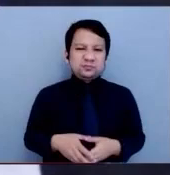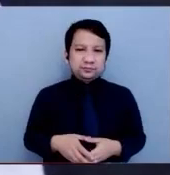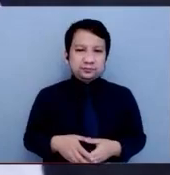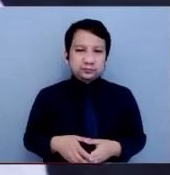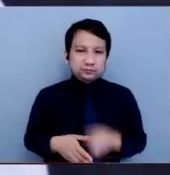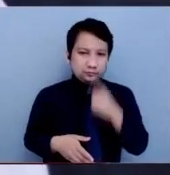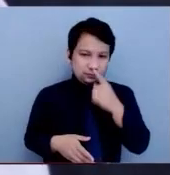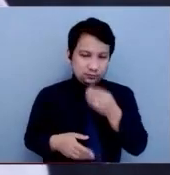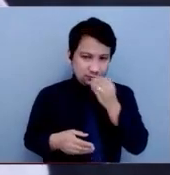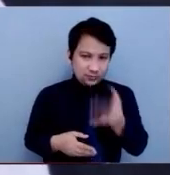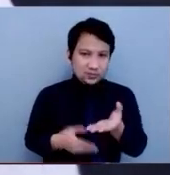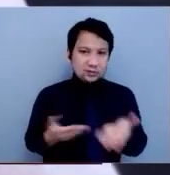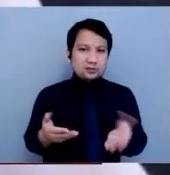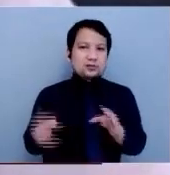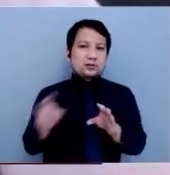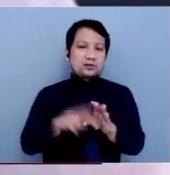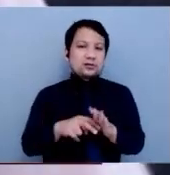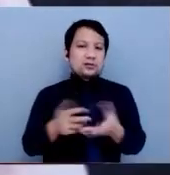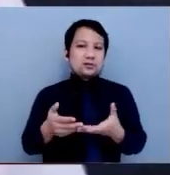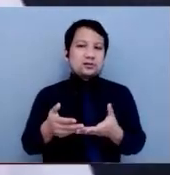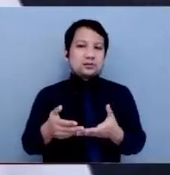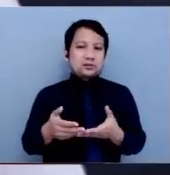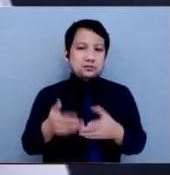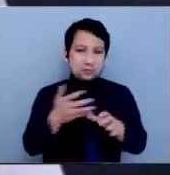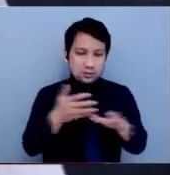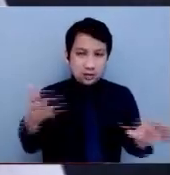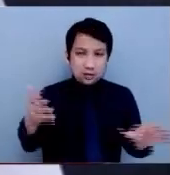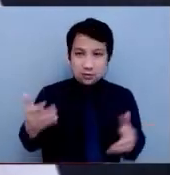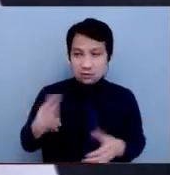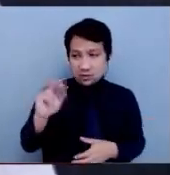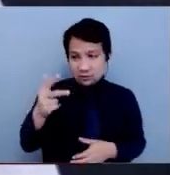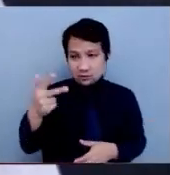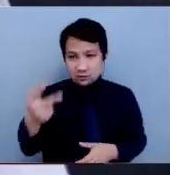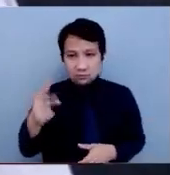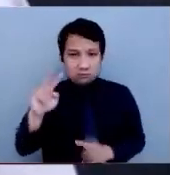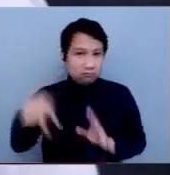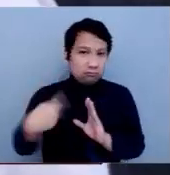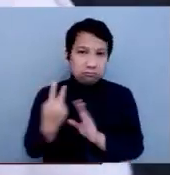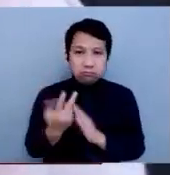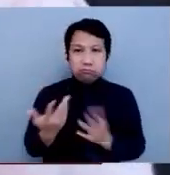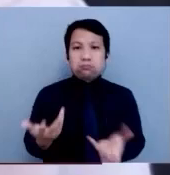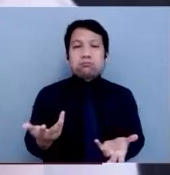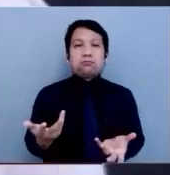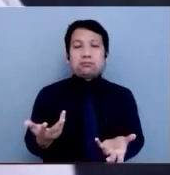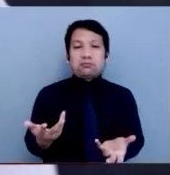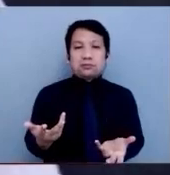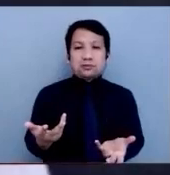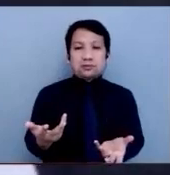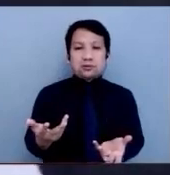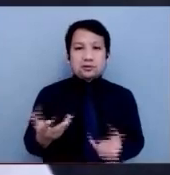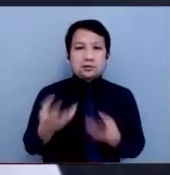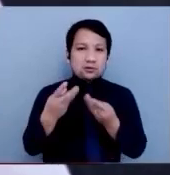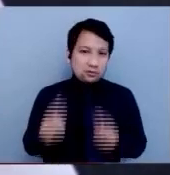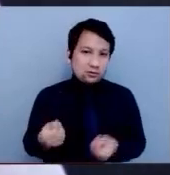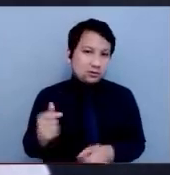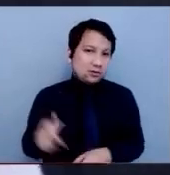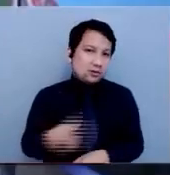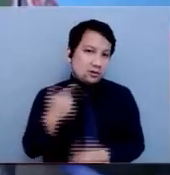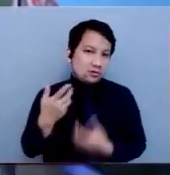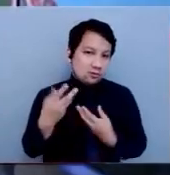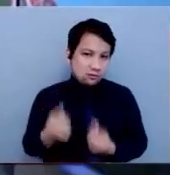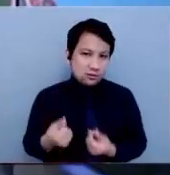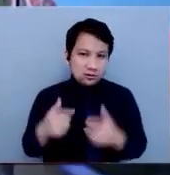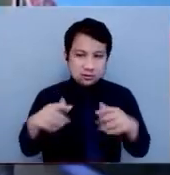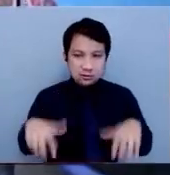Bibihira din lang. Tapos pipila pa kami dyan. Kung mga tatlo o dalawang oras, malaking kawalan na naman sa amin yun.